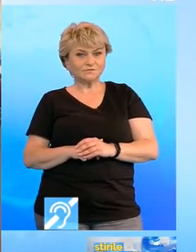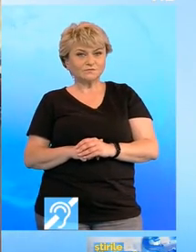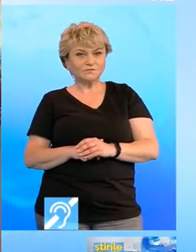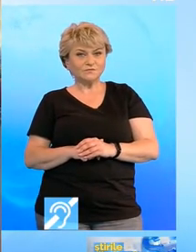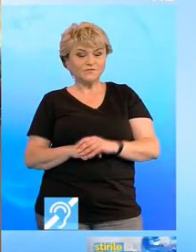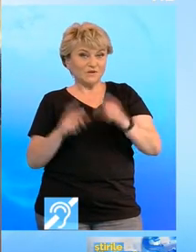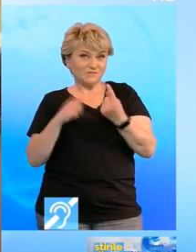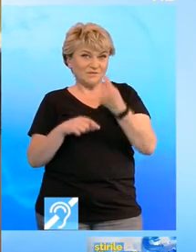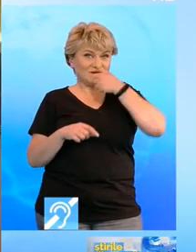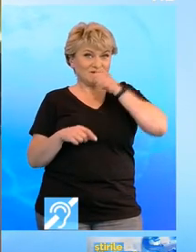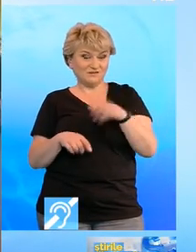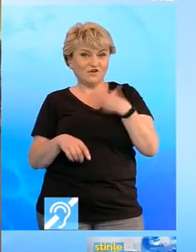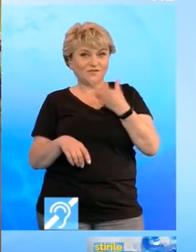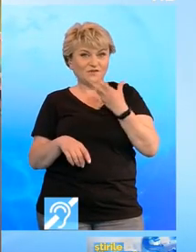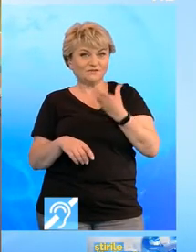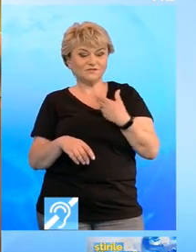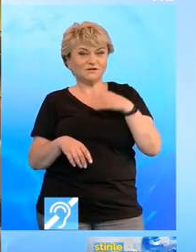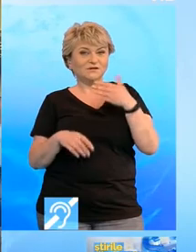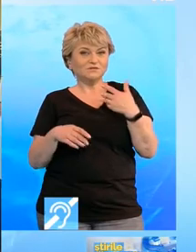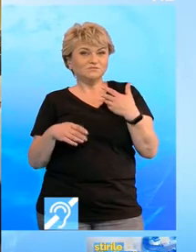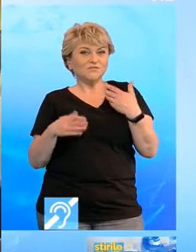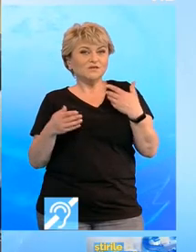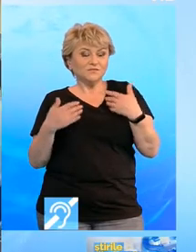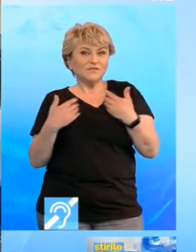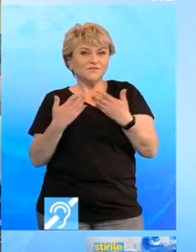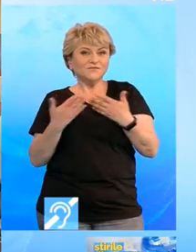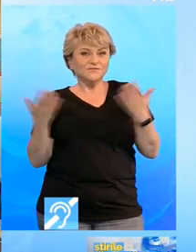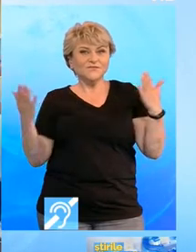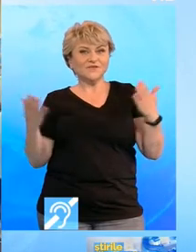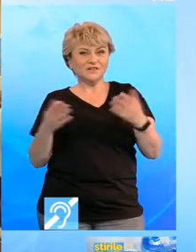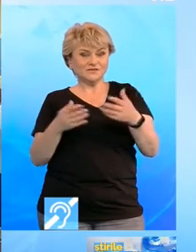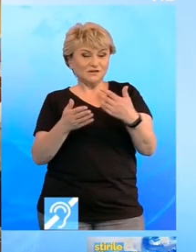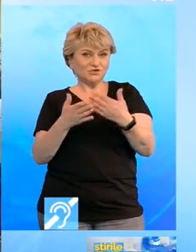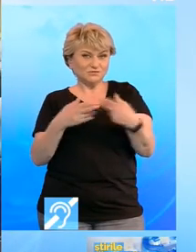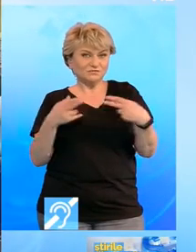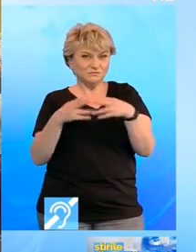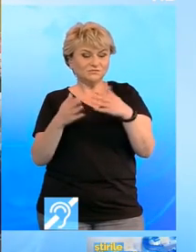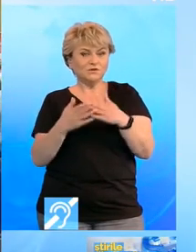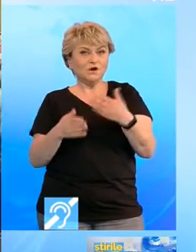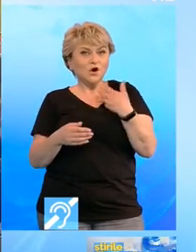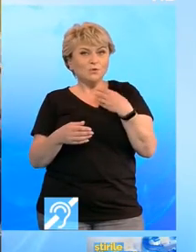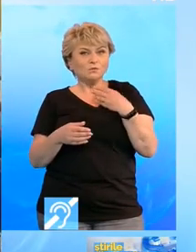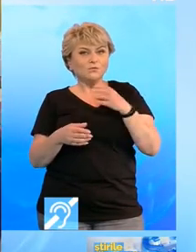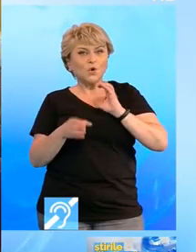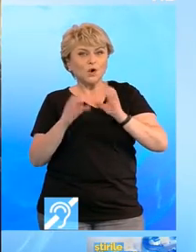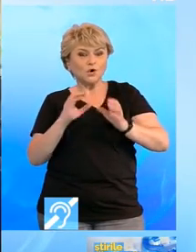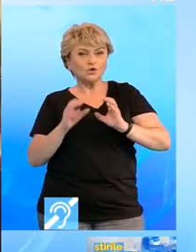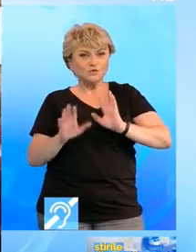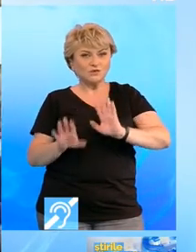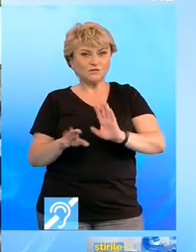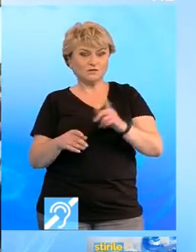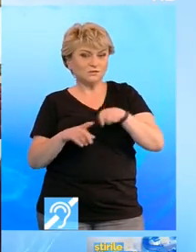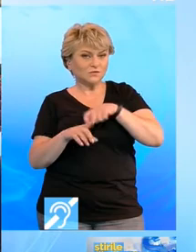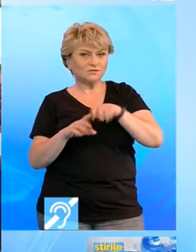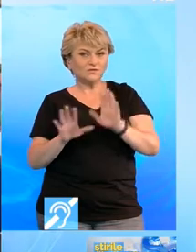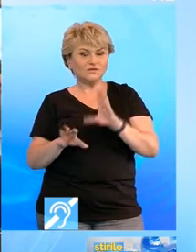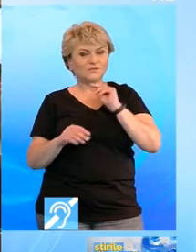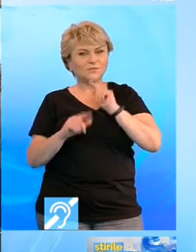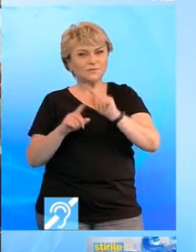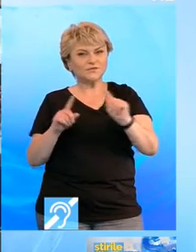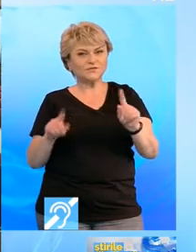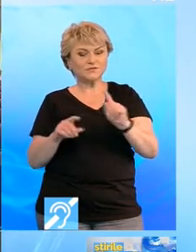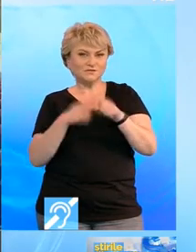În prima zi a conferinței, vedeta acestor întâlniri, Casper Rongsted, consultant educațional și CEO la Nordic School, le-a vorbit